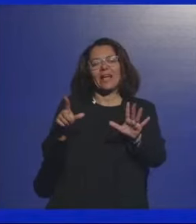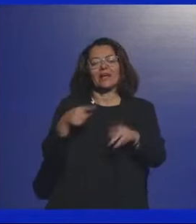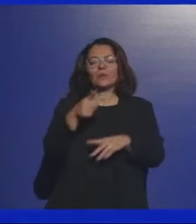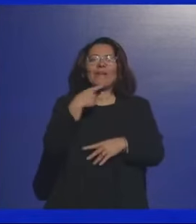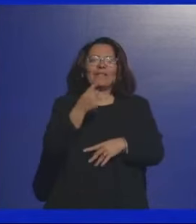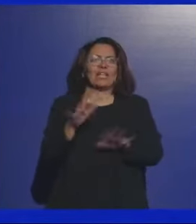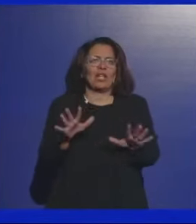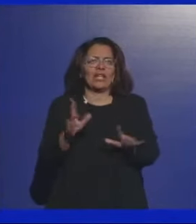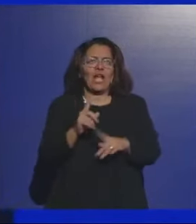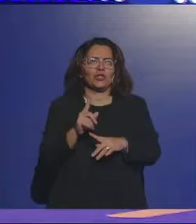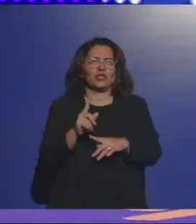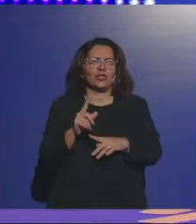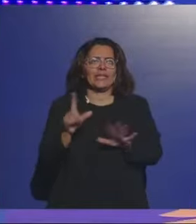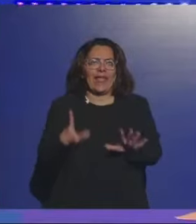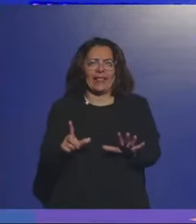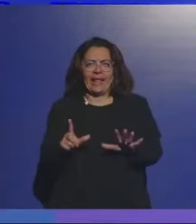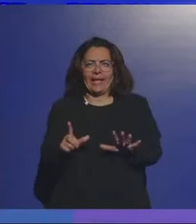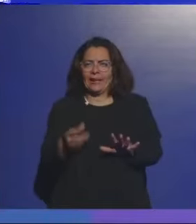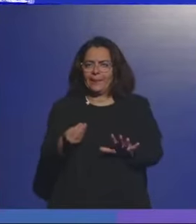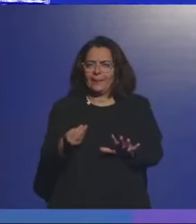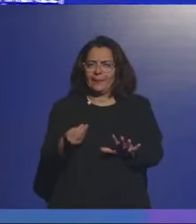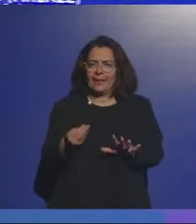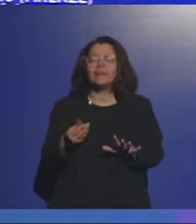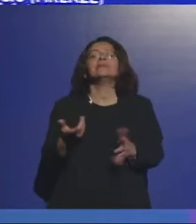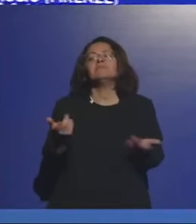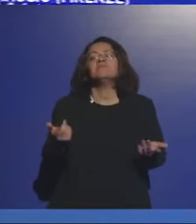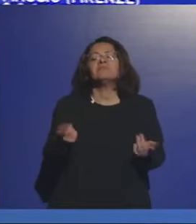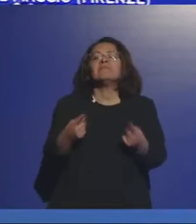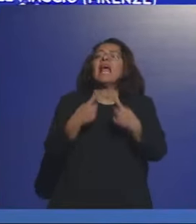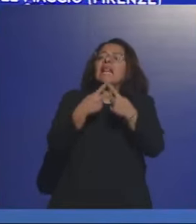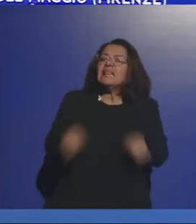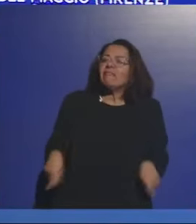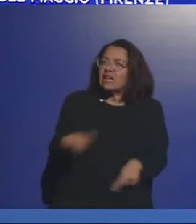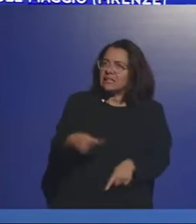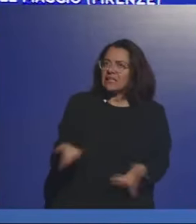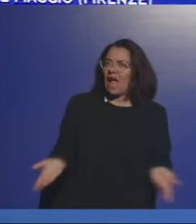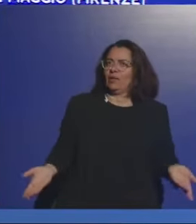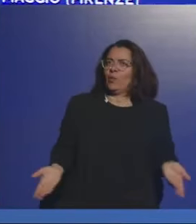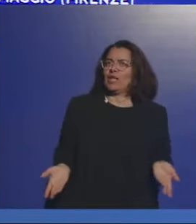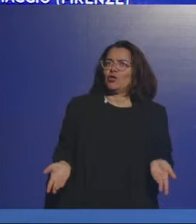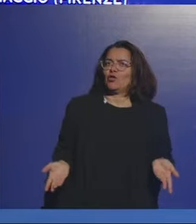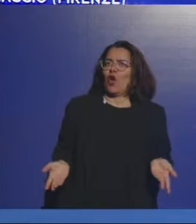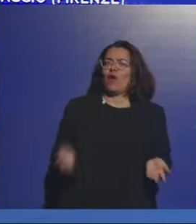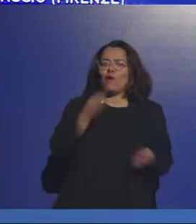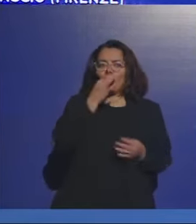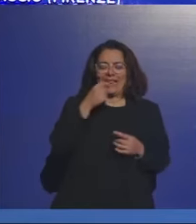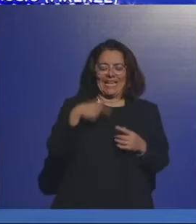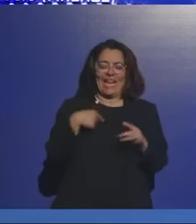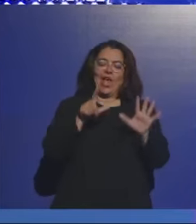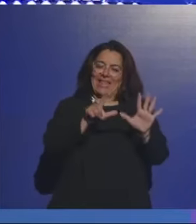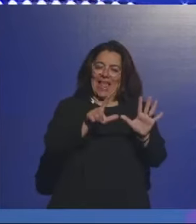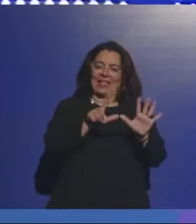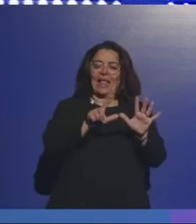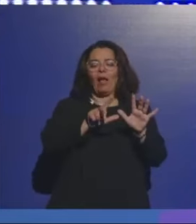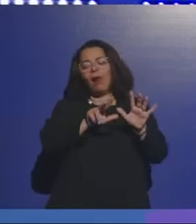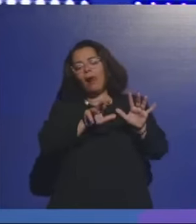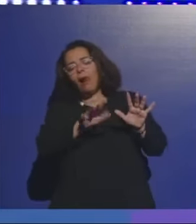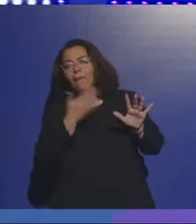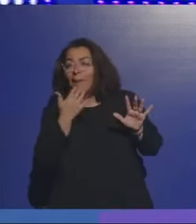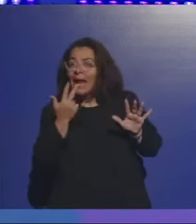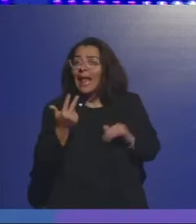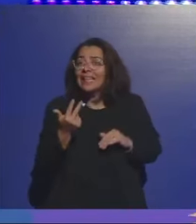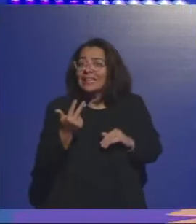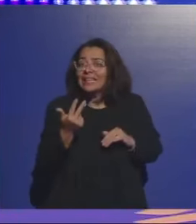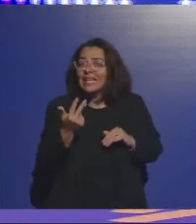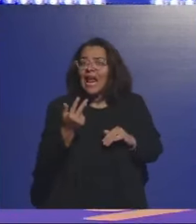detto 10 Ecco la diversità serve proprio a questo i prossimi tre ognuno se li faccia per